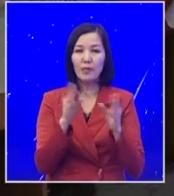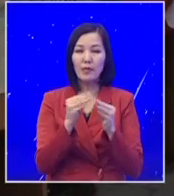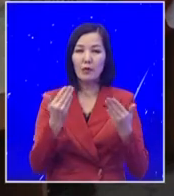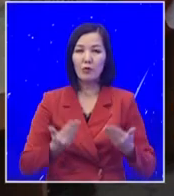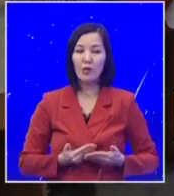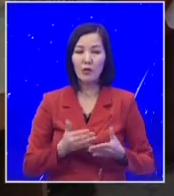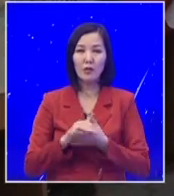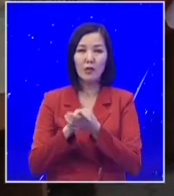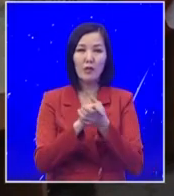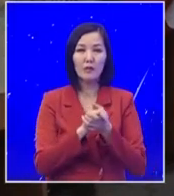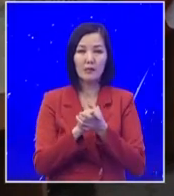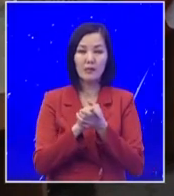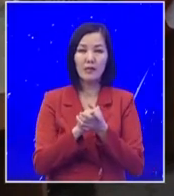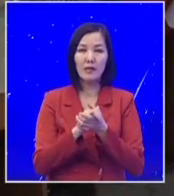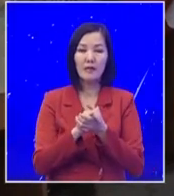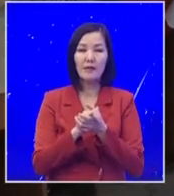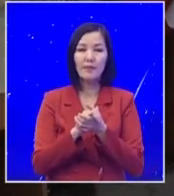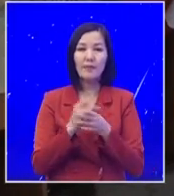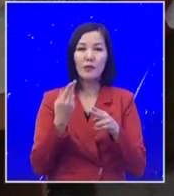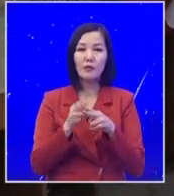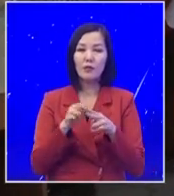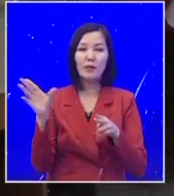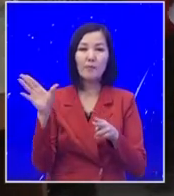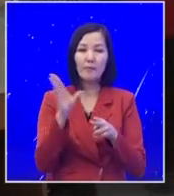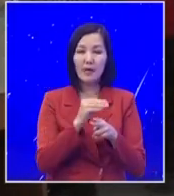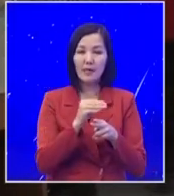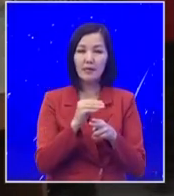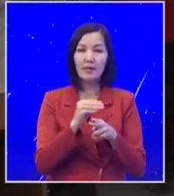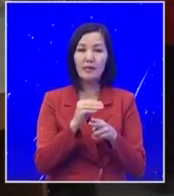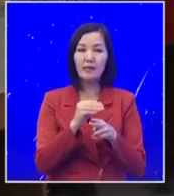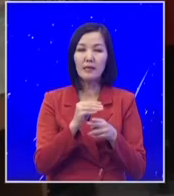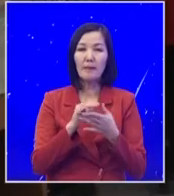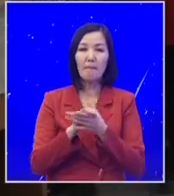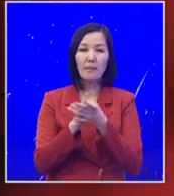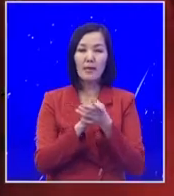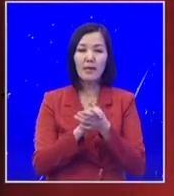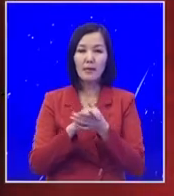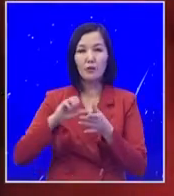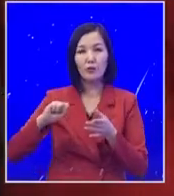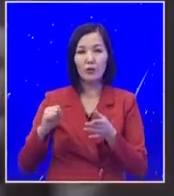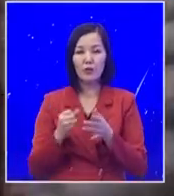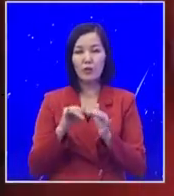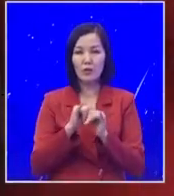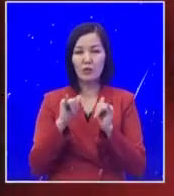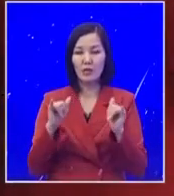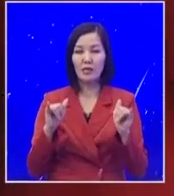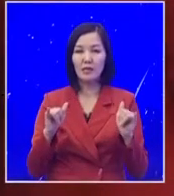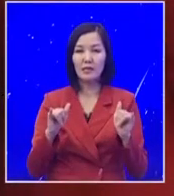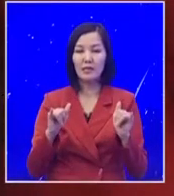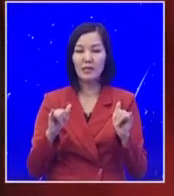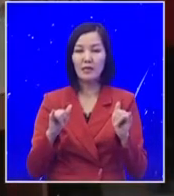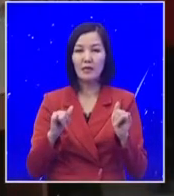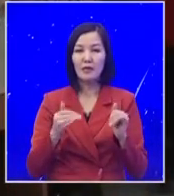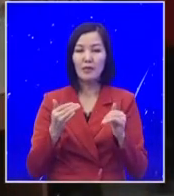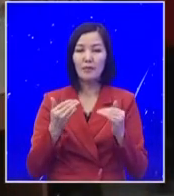қоян қолтық. Сондықтан да олар бәрлі осы халықтардың бірлігі, татулығы, достығы ретінде, нышаны ретінде